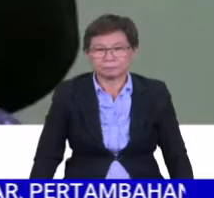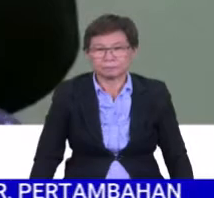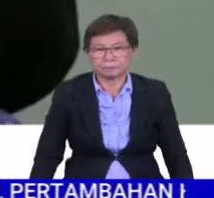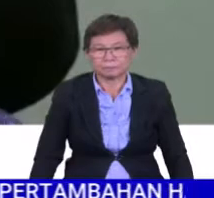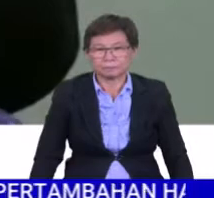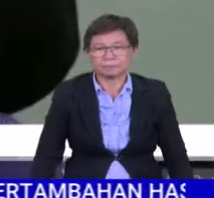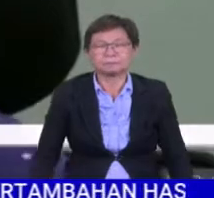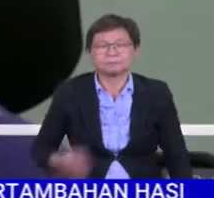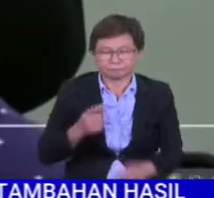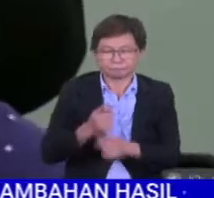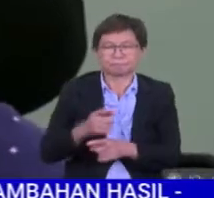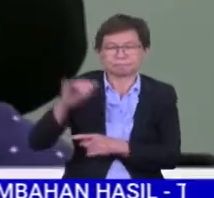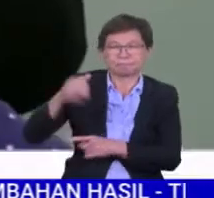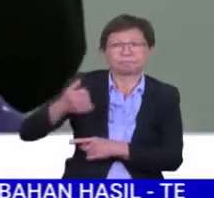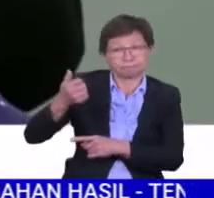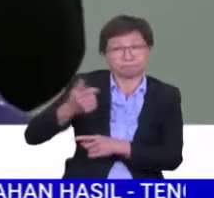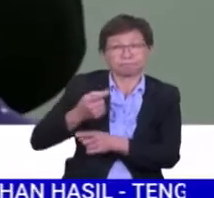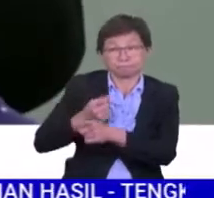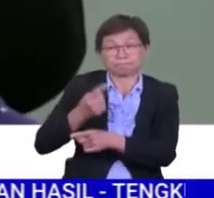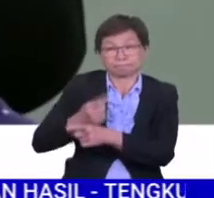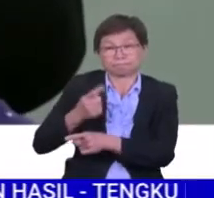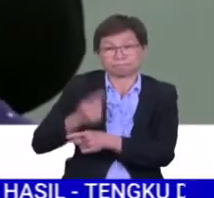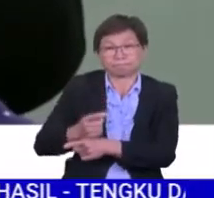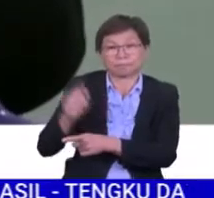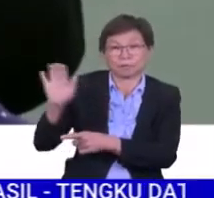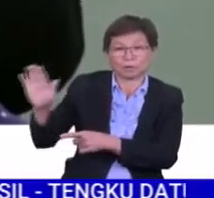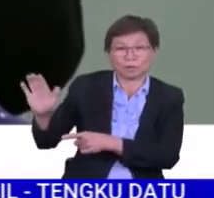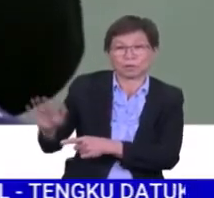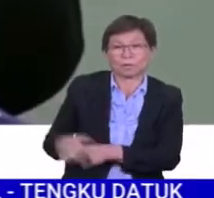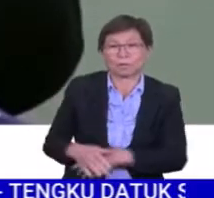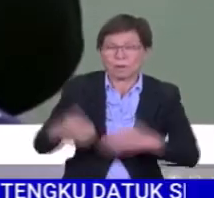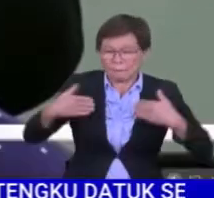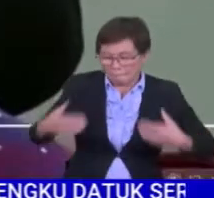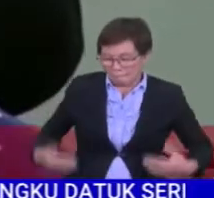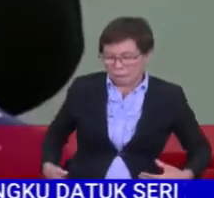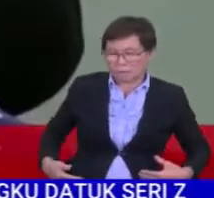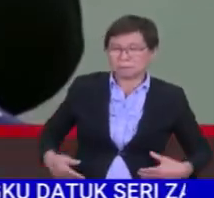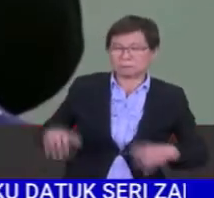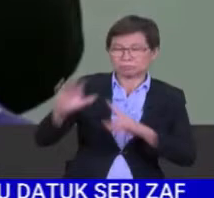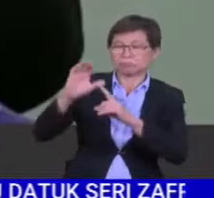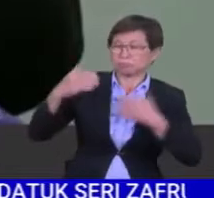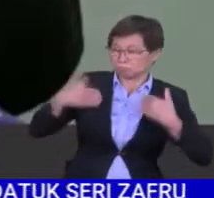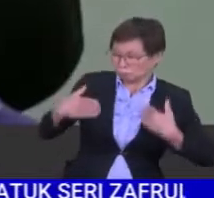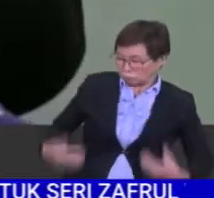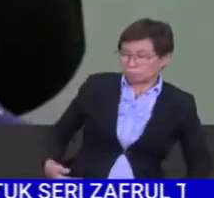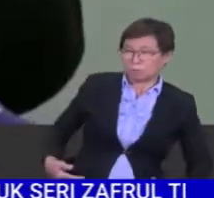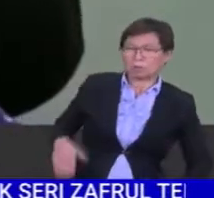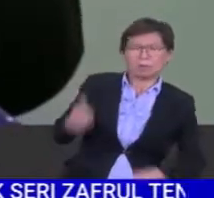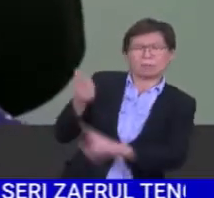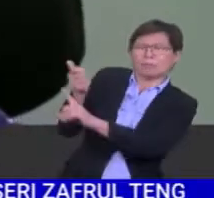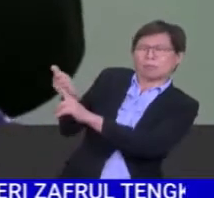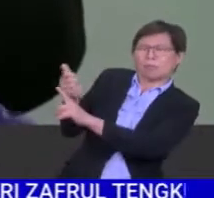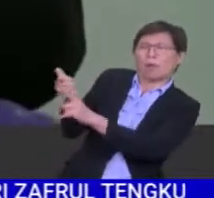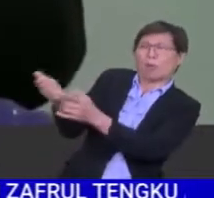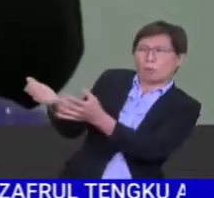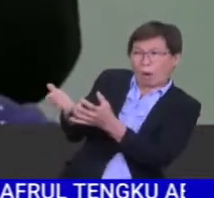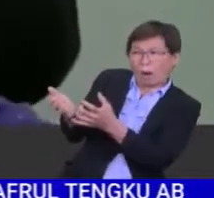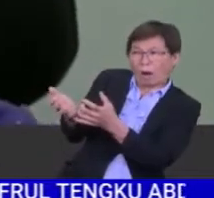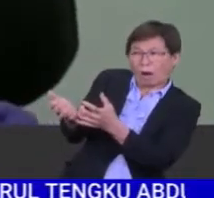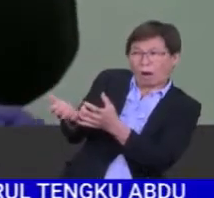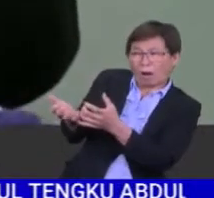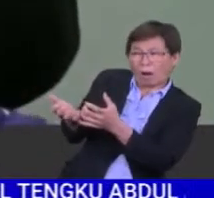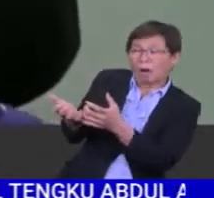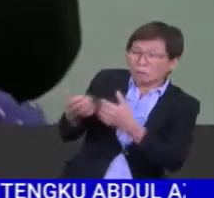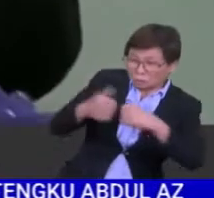Yes, it's all on her now with her body condition and all, and you know, it's all on her whether she can do it